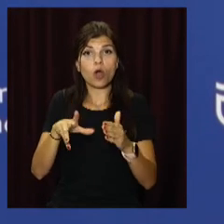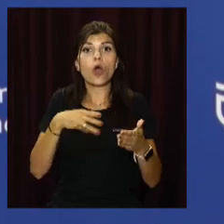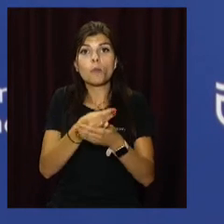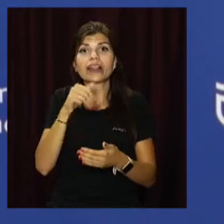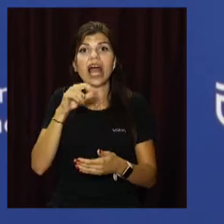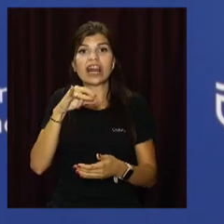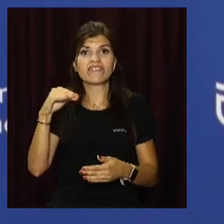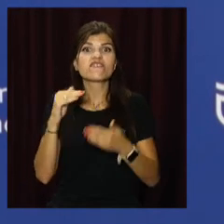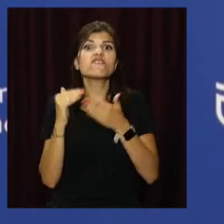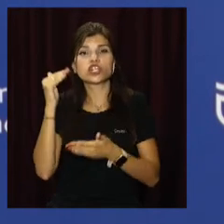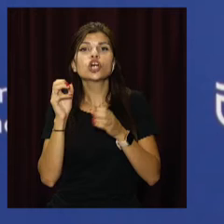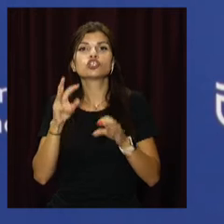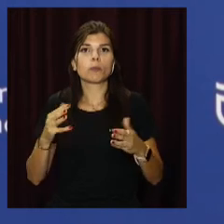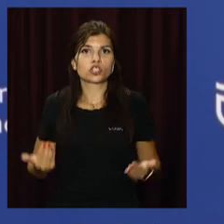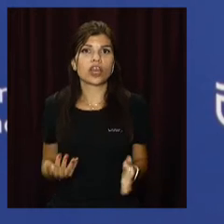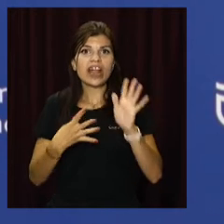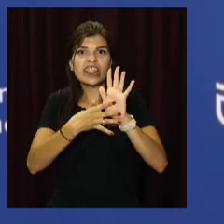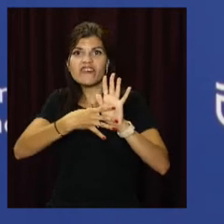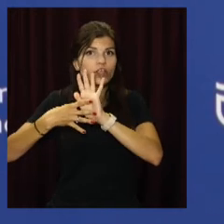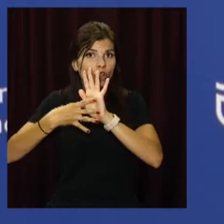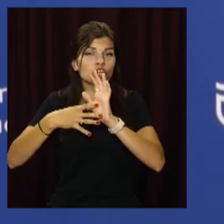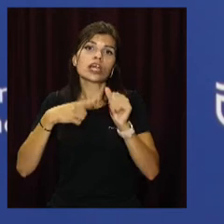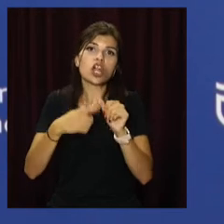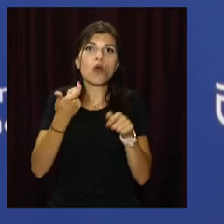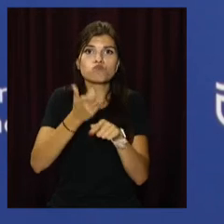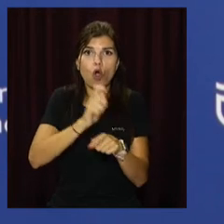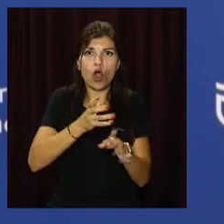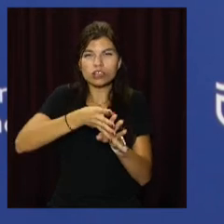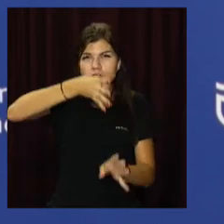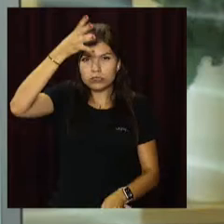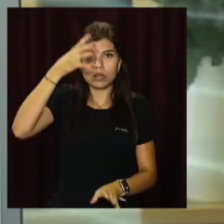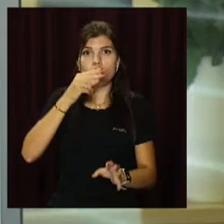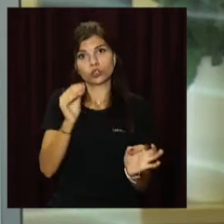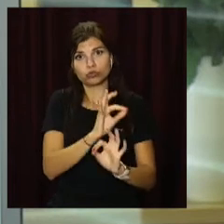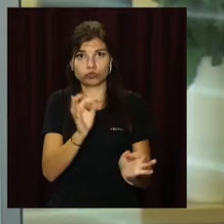тариф гораздо выше, чем жители 9-этажных или более высоких домов.